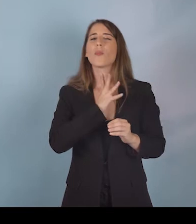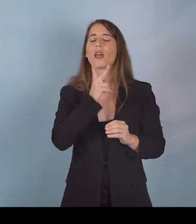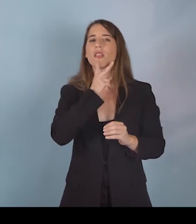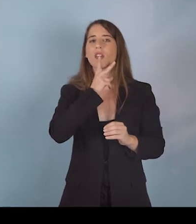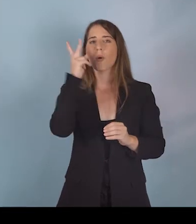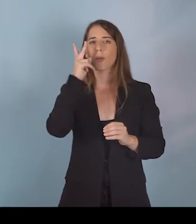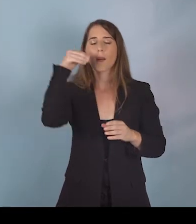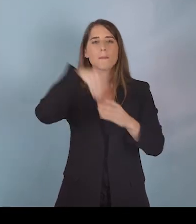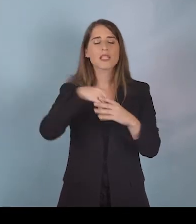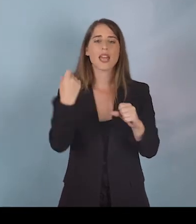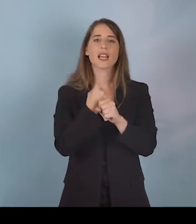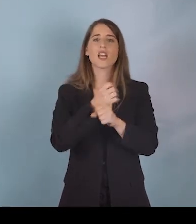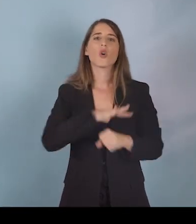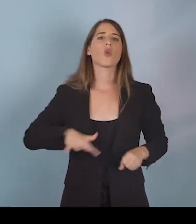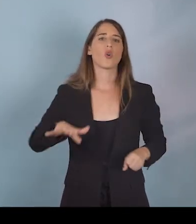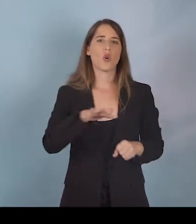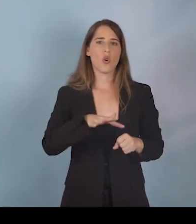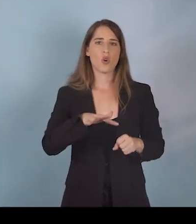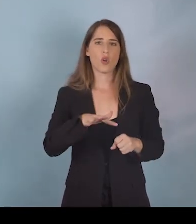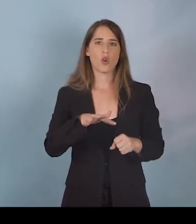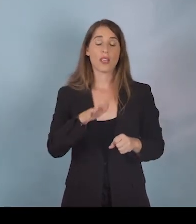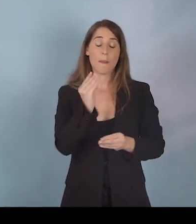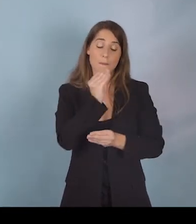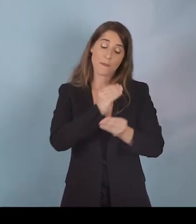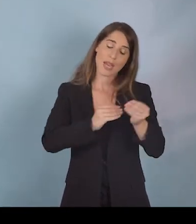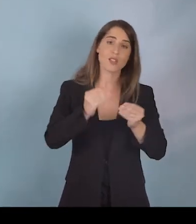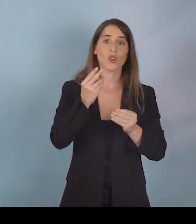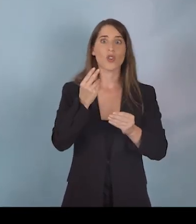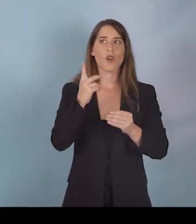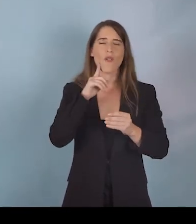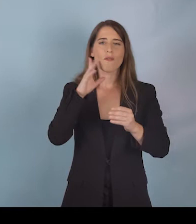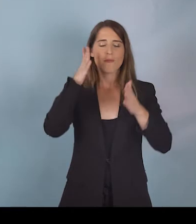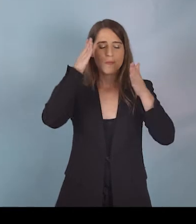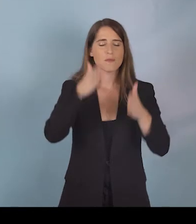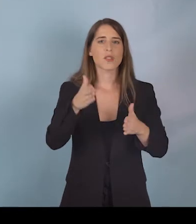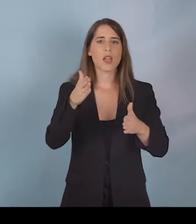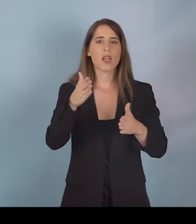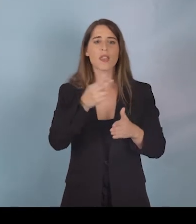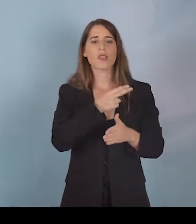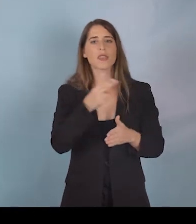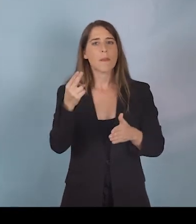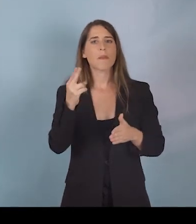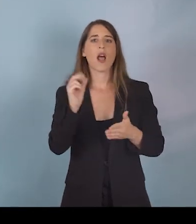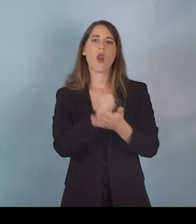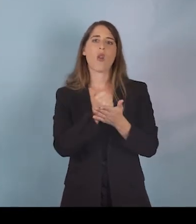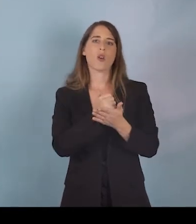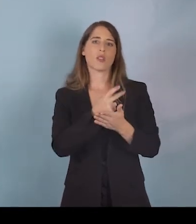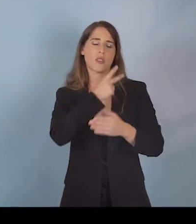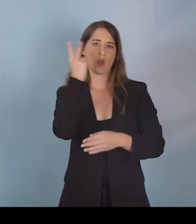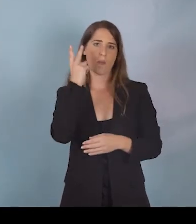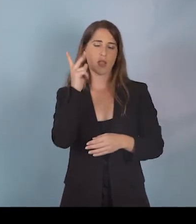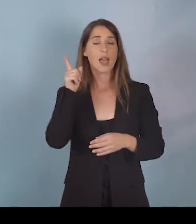αφορούσε το Human Rights in Business, ανθρώπινα δικαιώματα στον εργασιακό χώρο, με μία έμφαση στα θέματα, στα δικαιώματα της ΛΟΑΤΚΙ